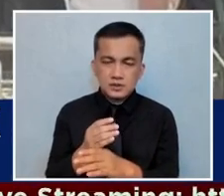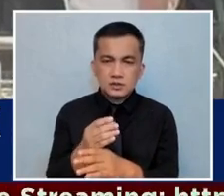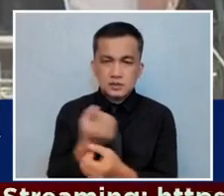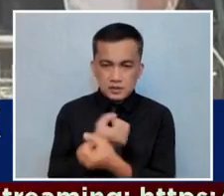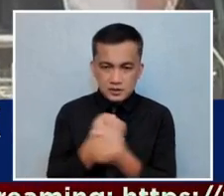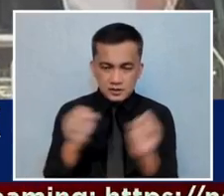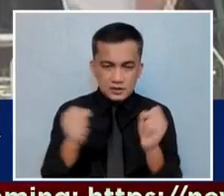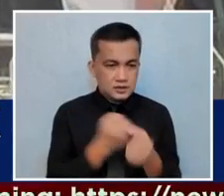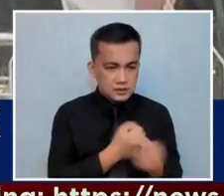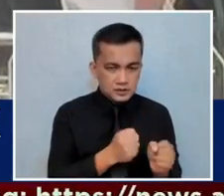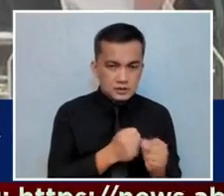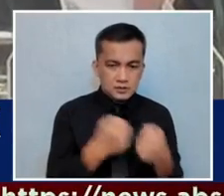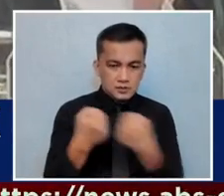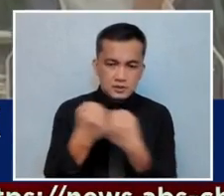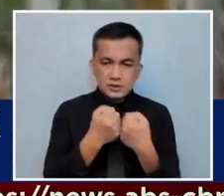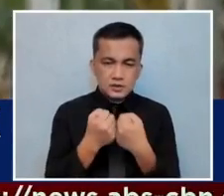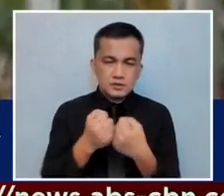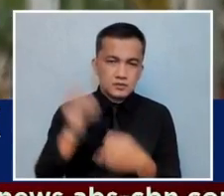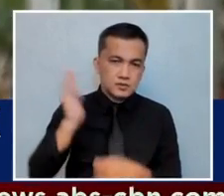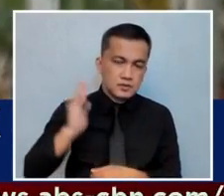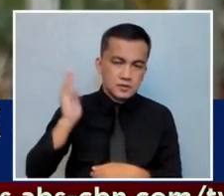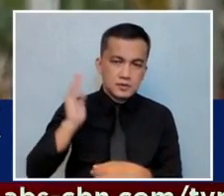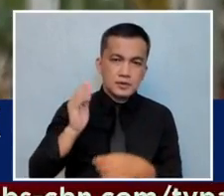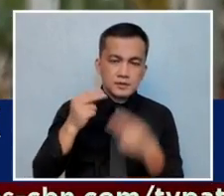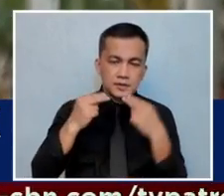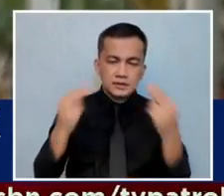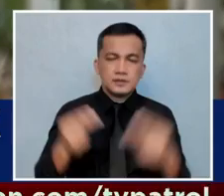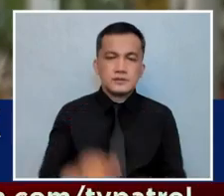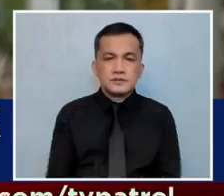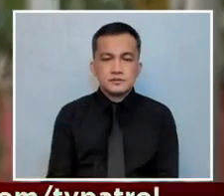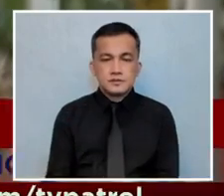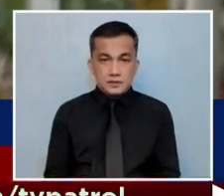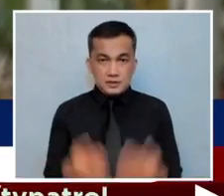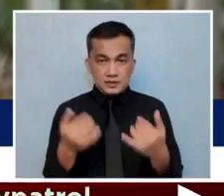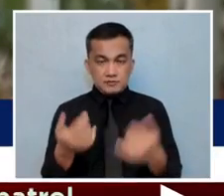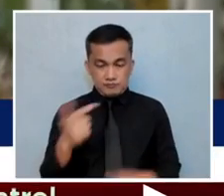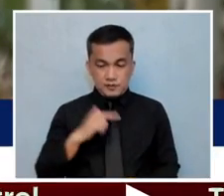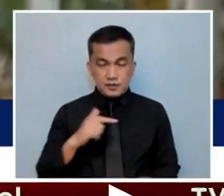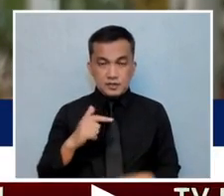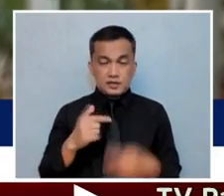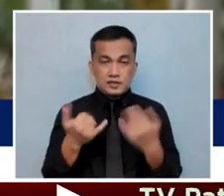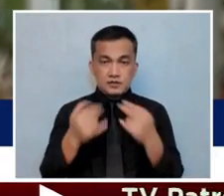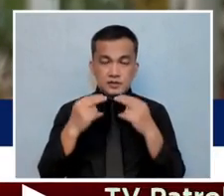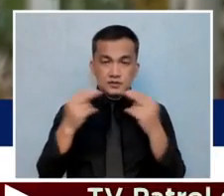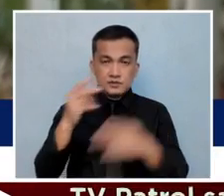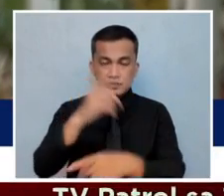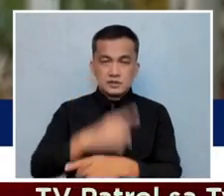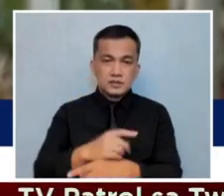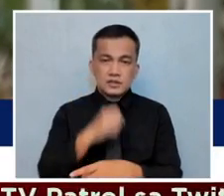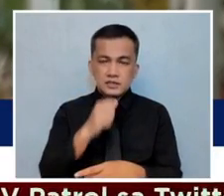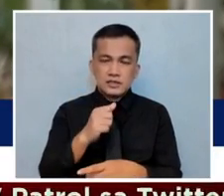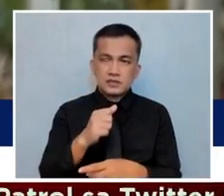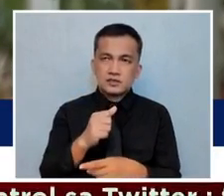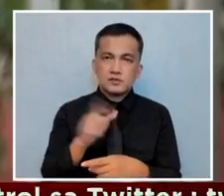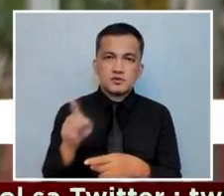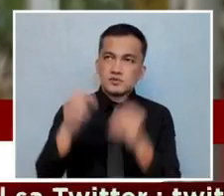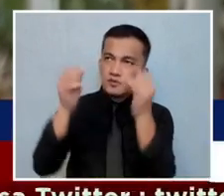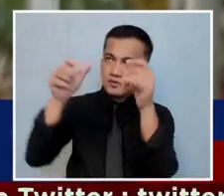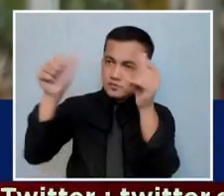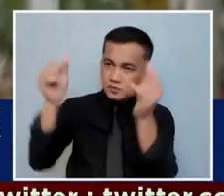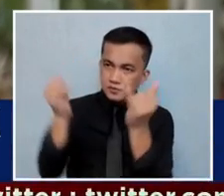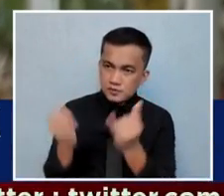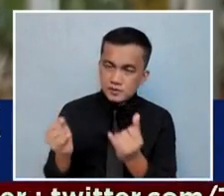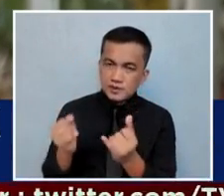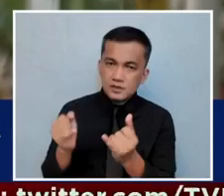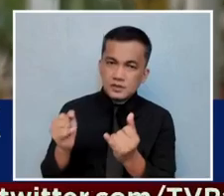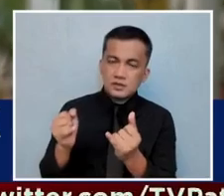na ipinaglaban ng mga bayani. Ngayong Heroes Day, hindi lang mga bayani na nasa mga monumento o mga libro ang